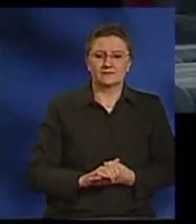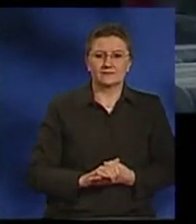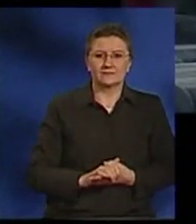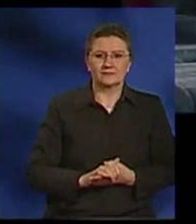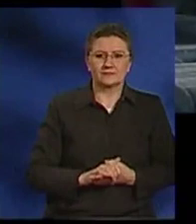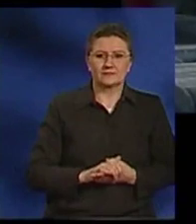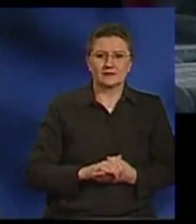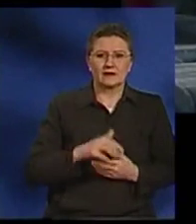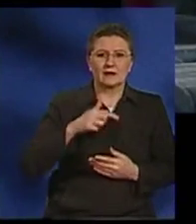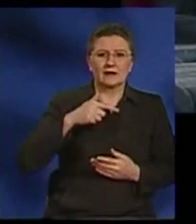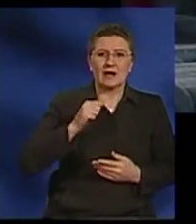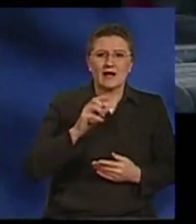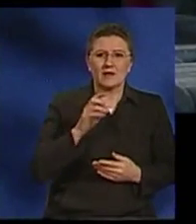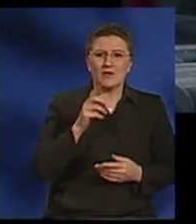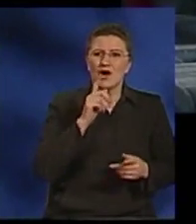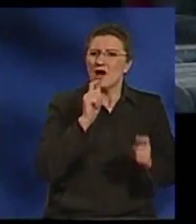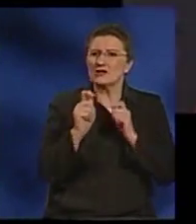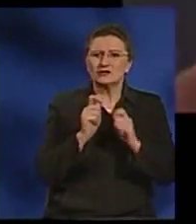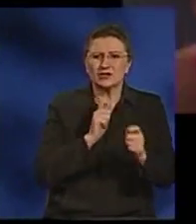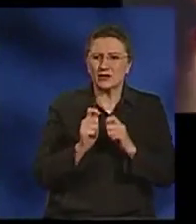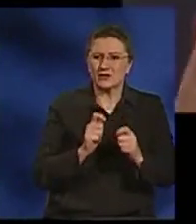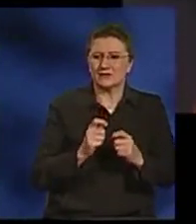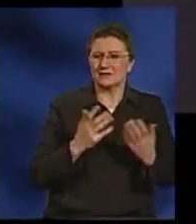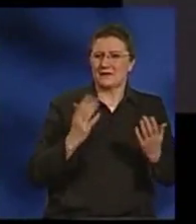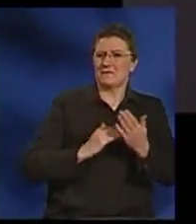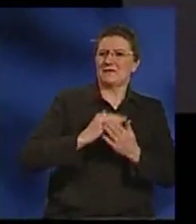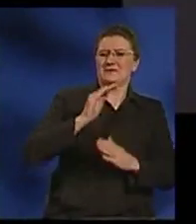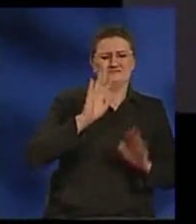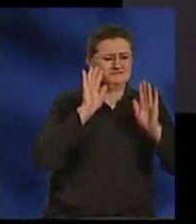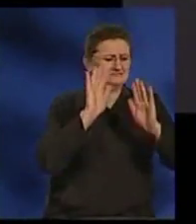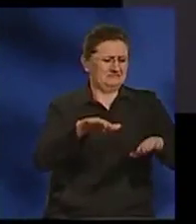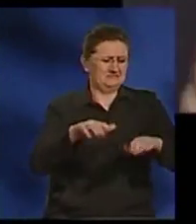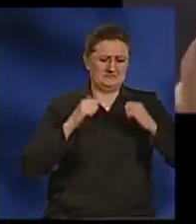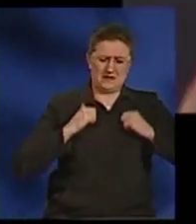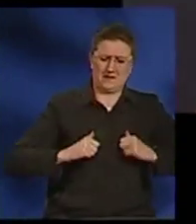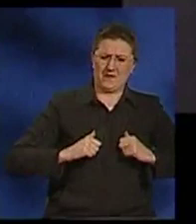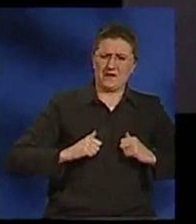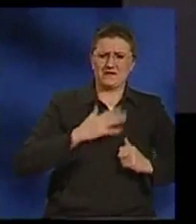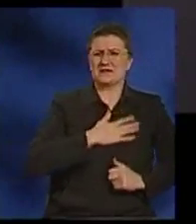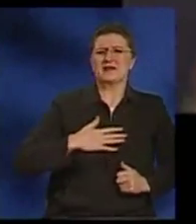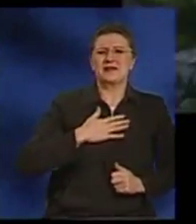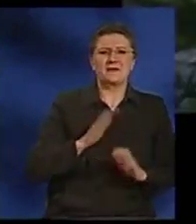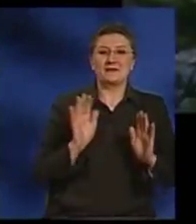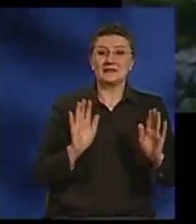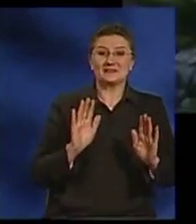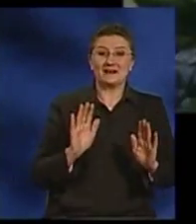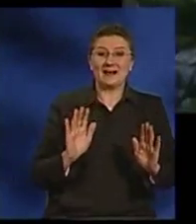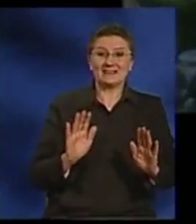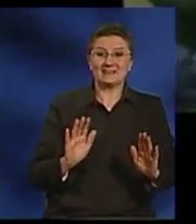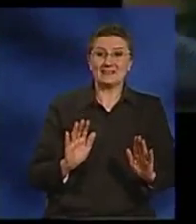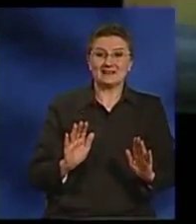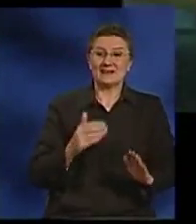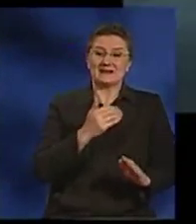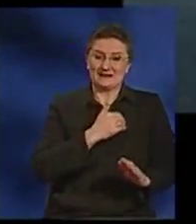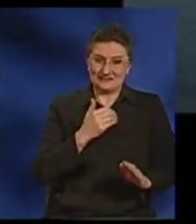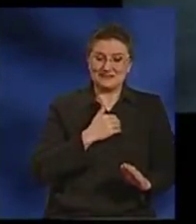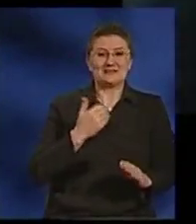Гарба, осторожней Надо же, как высоко Да ладно, спокойно, ребята Не переживайте Хотите